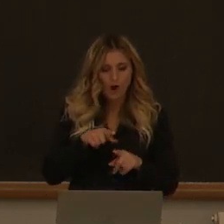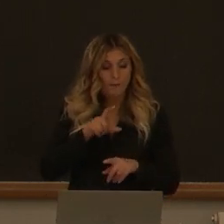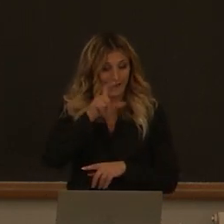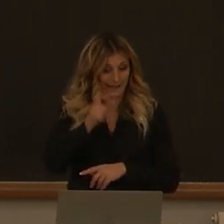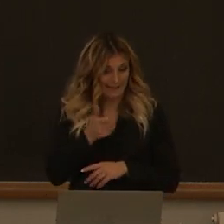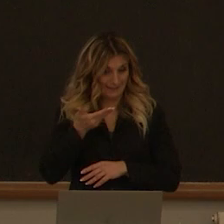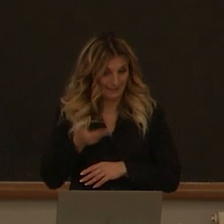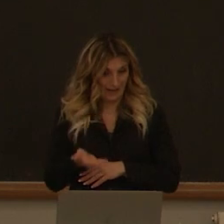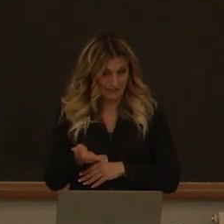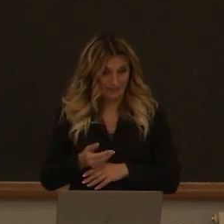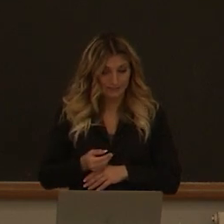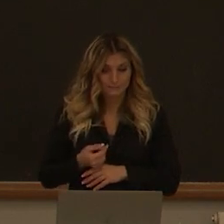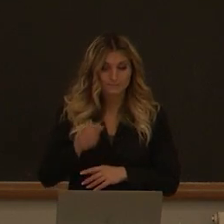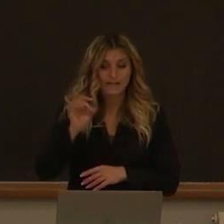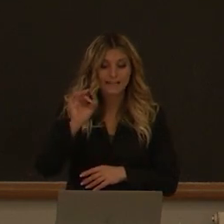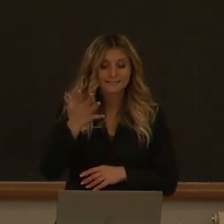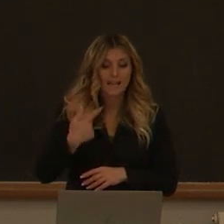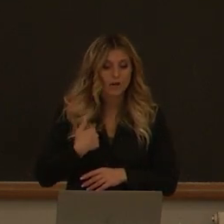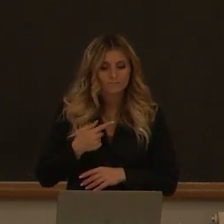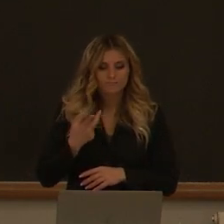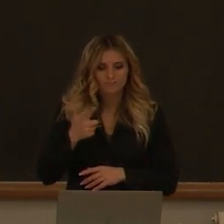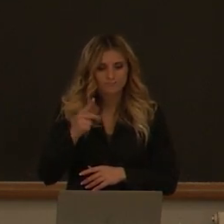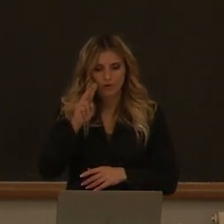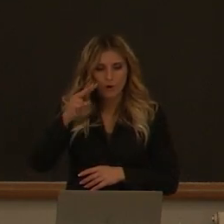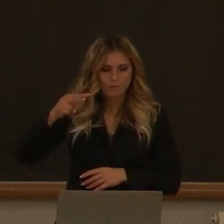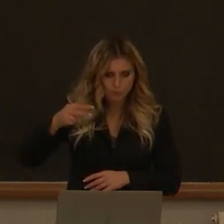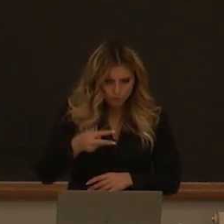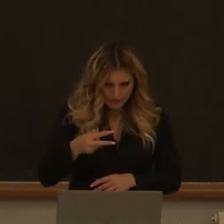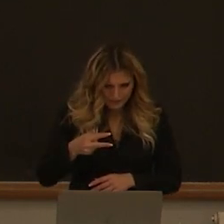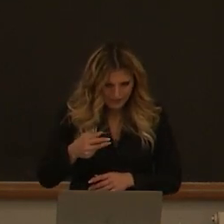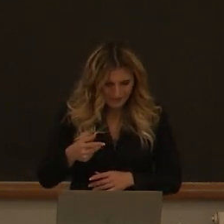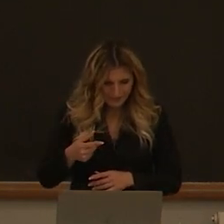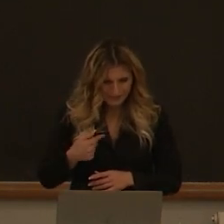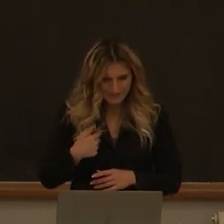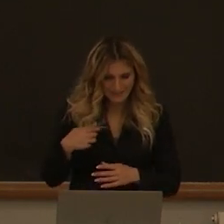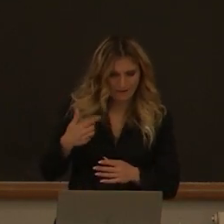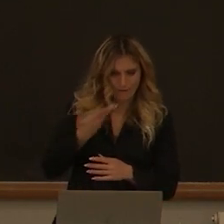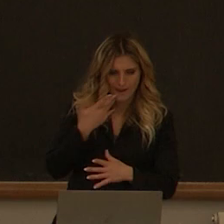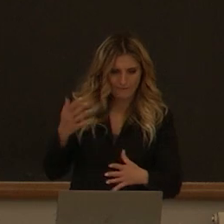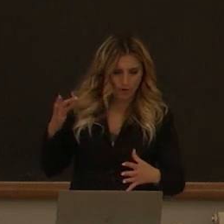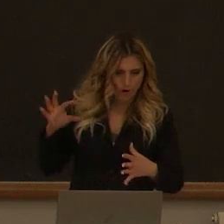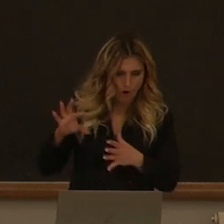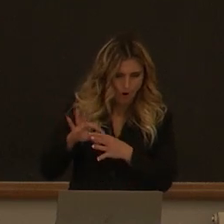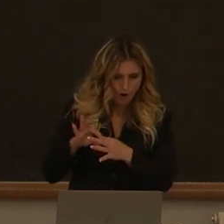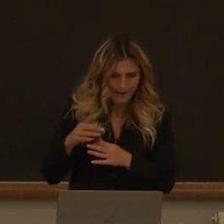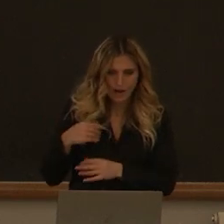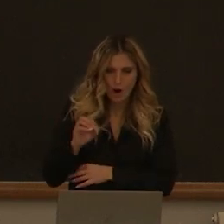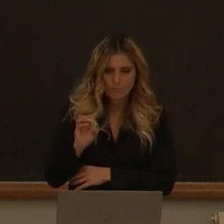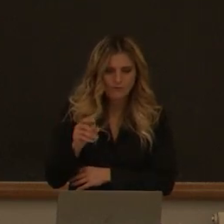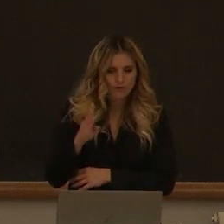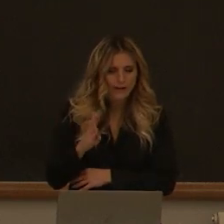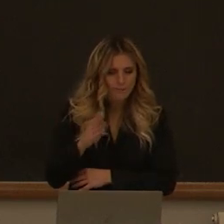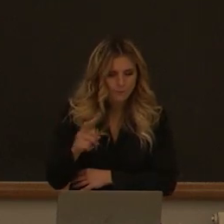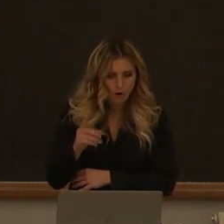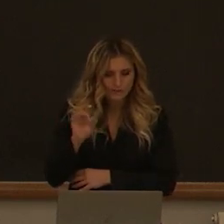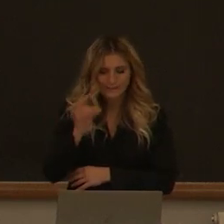Italia, se non si ha un'ottica multidisciplinare, quindi mi riallaccio a quanto anche diceva il collega Biondi, se non c'è